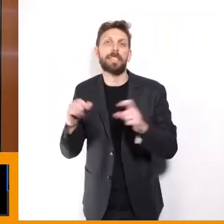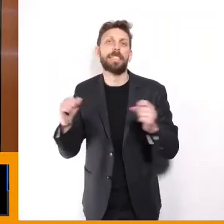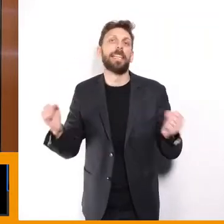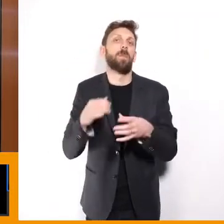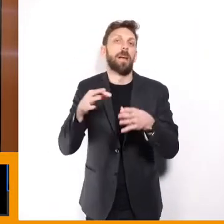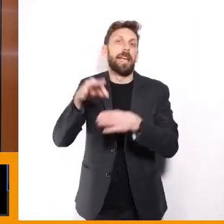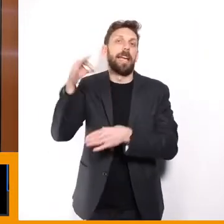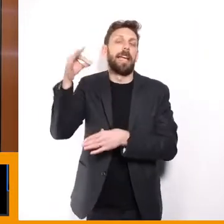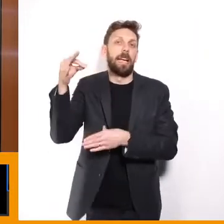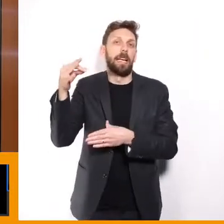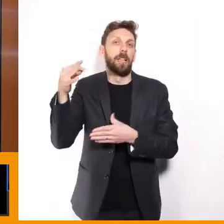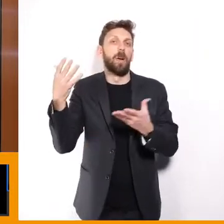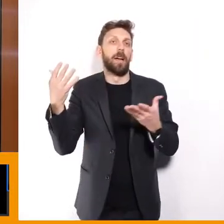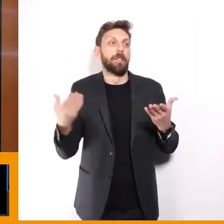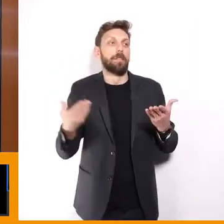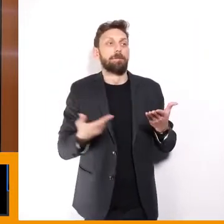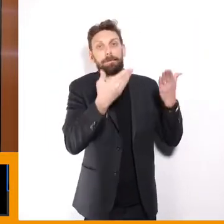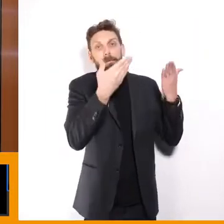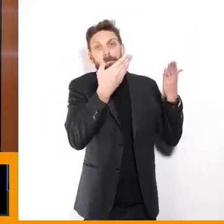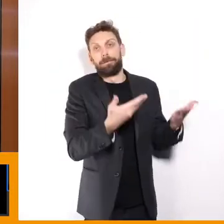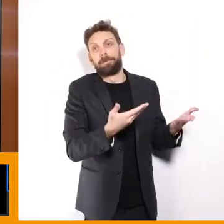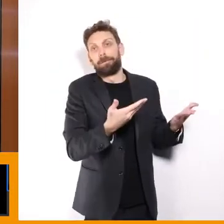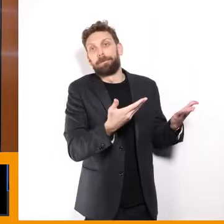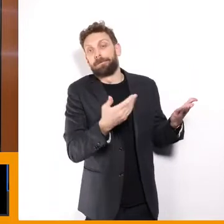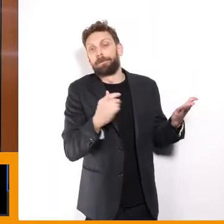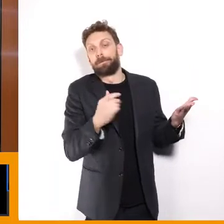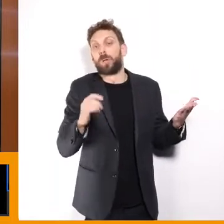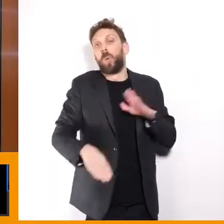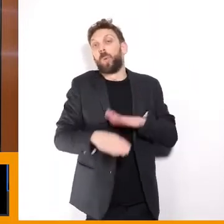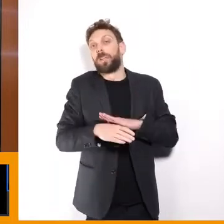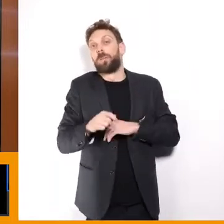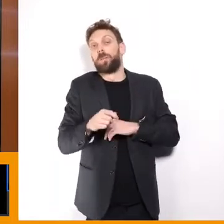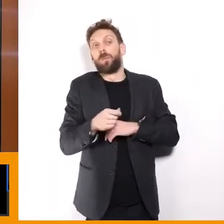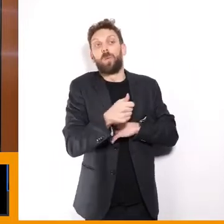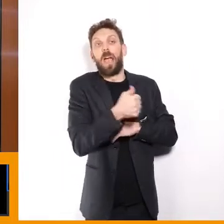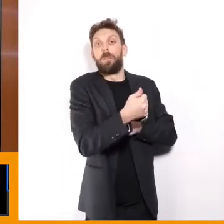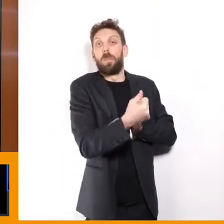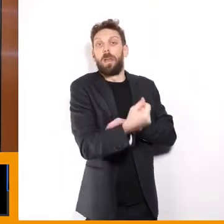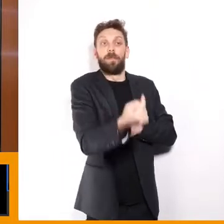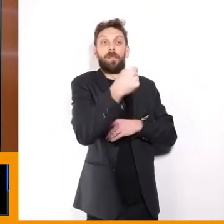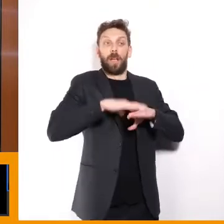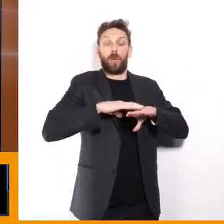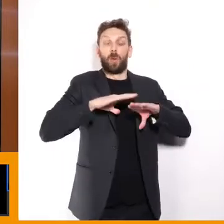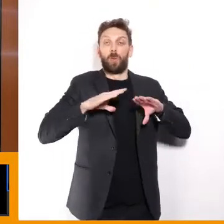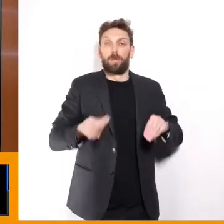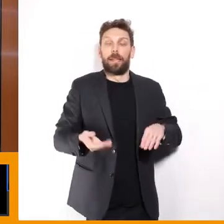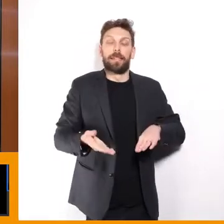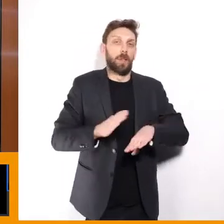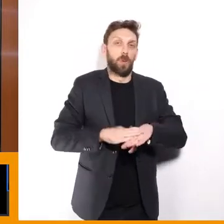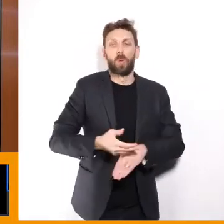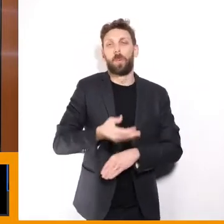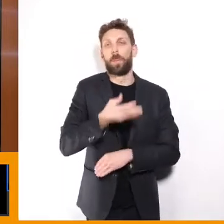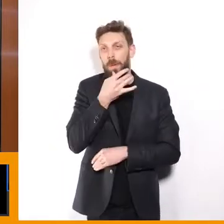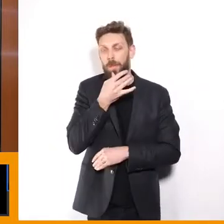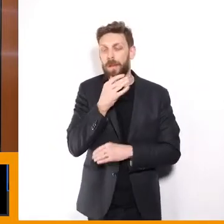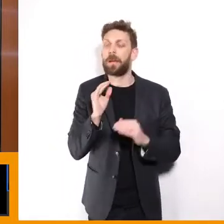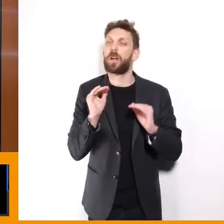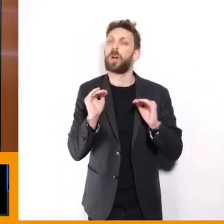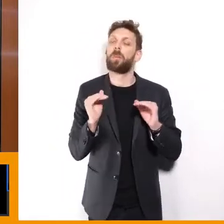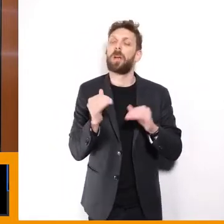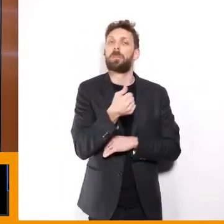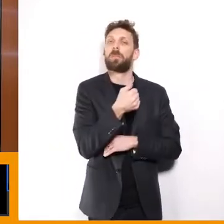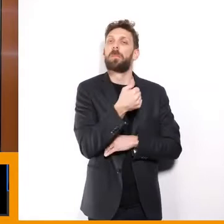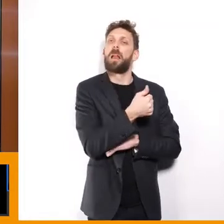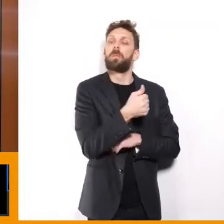pas, contrairement à ce qu'on avait prévu initialement, d'être présent dans le studio, mais elle a tenu